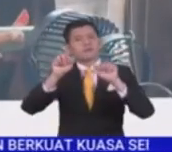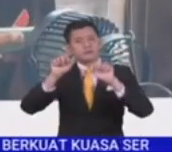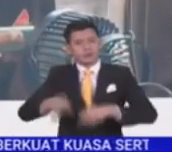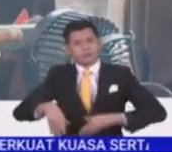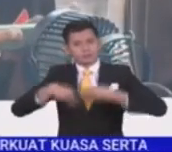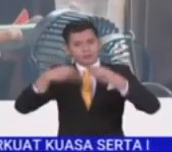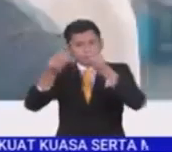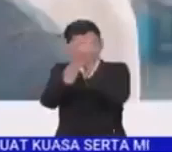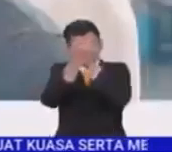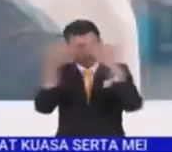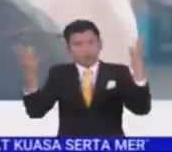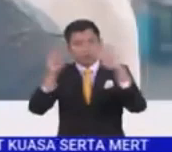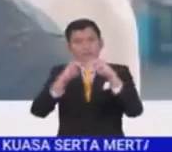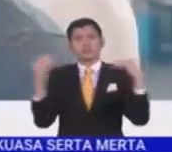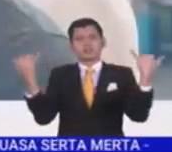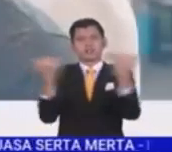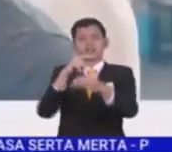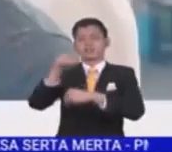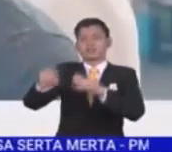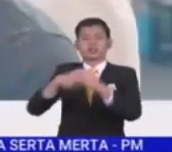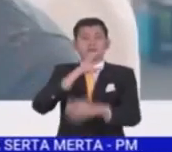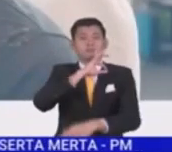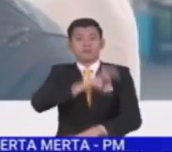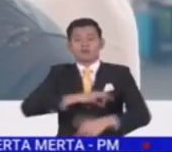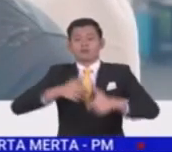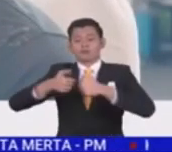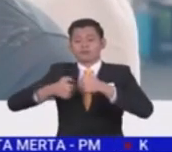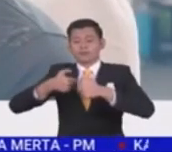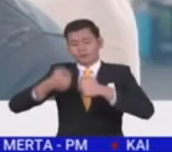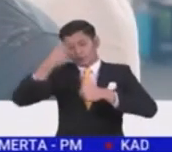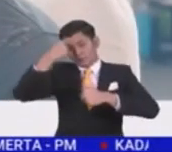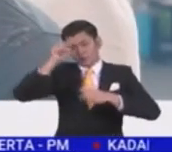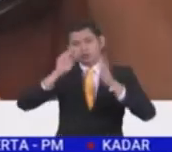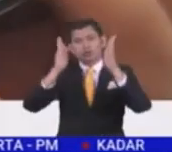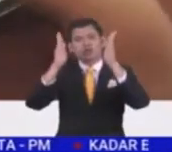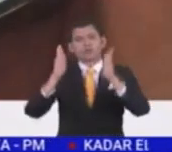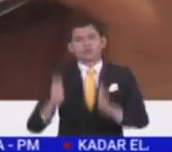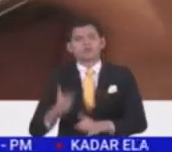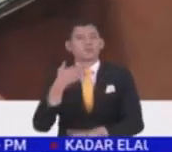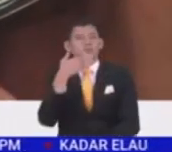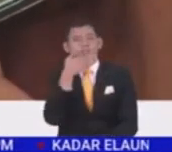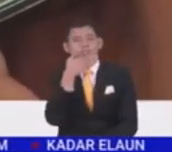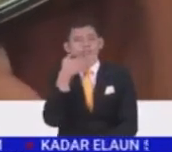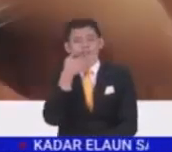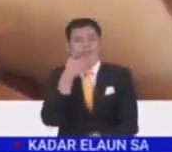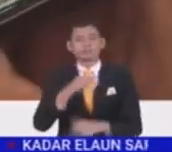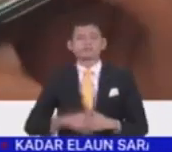memberi pendedahan kepada masyarakat mengenai manfaat sukan tersebut kepada golongan belia.